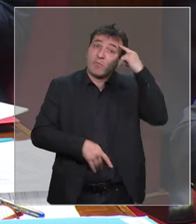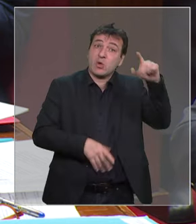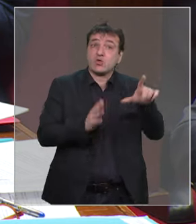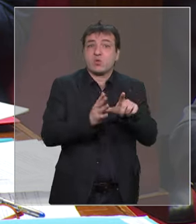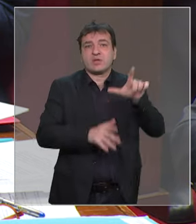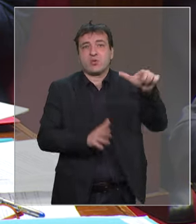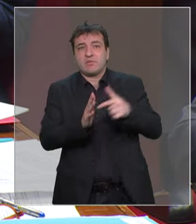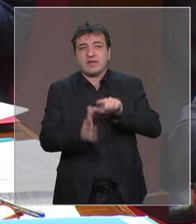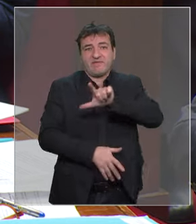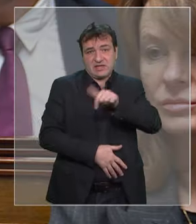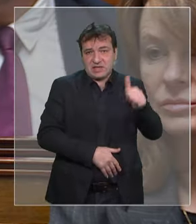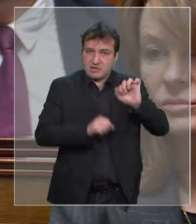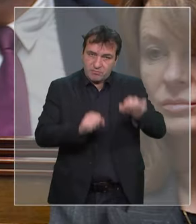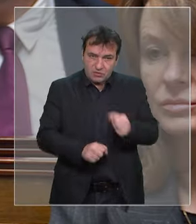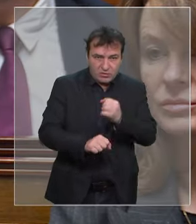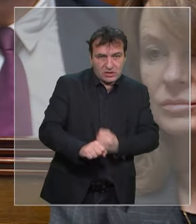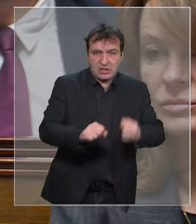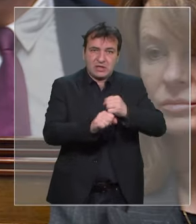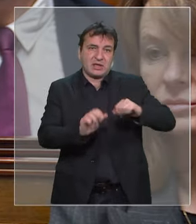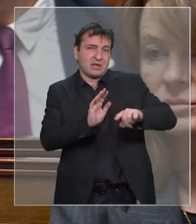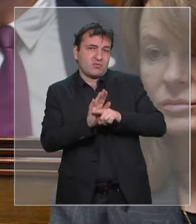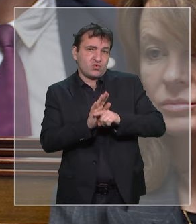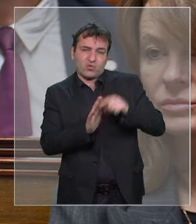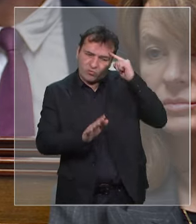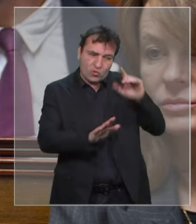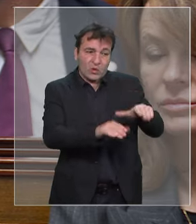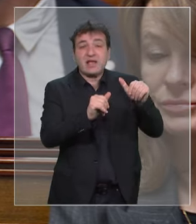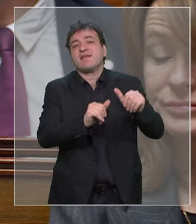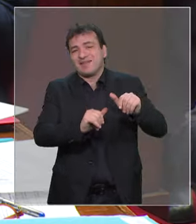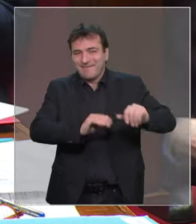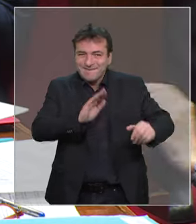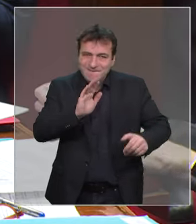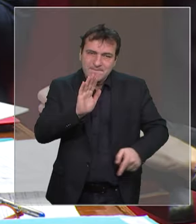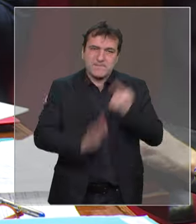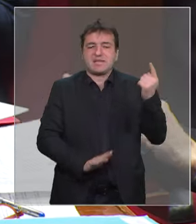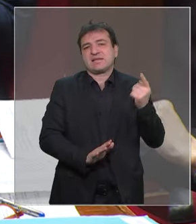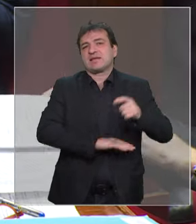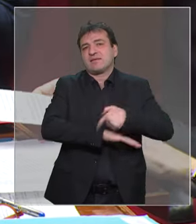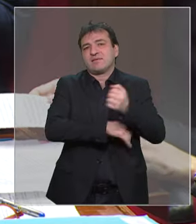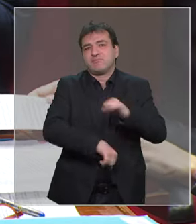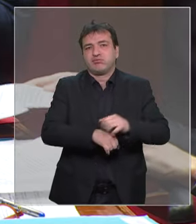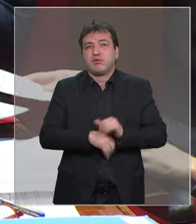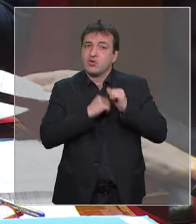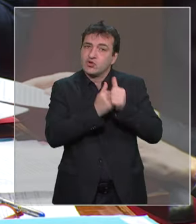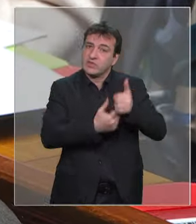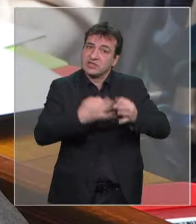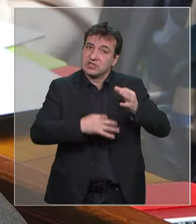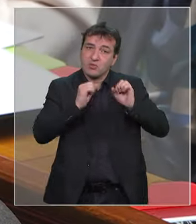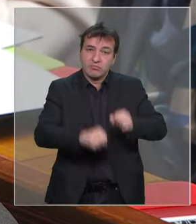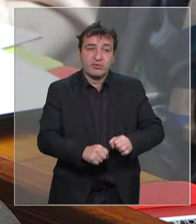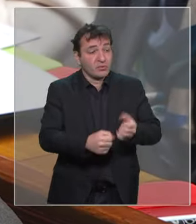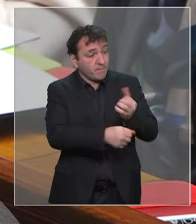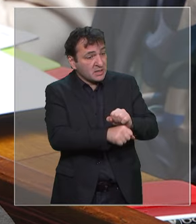permis de créer une mesure de prévention de la récidive terroriste en permettant le suivi judiciaire jusqu'à 5 ans après leur sortie de